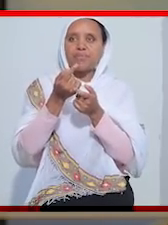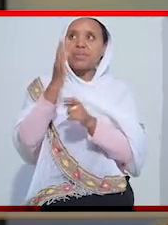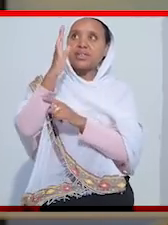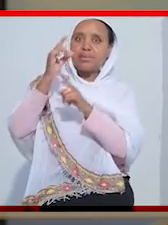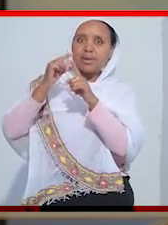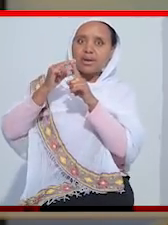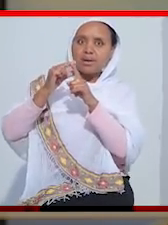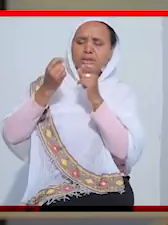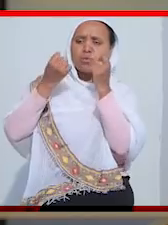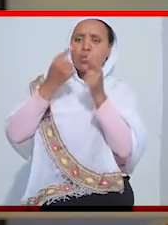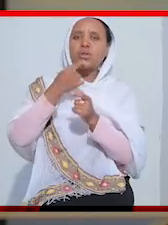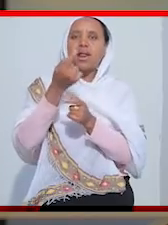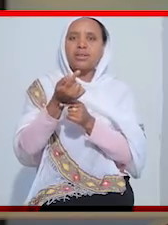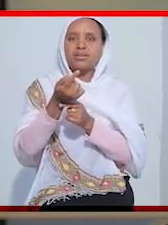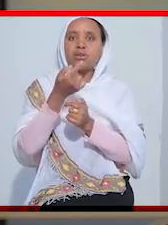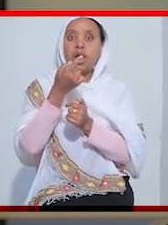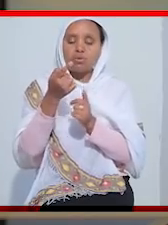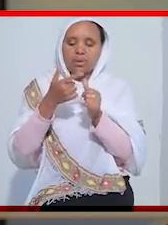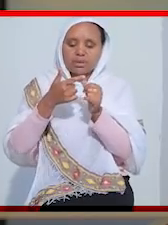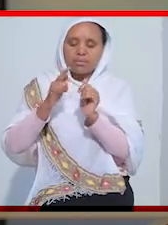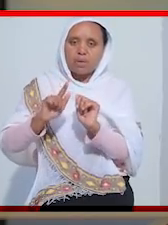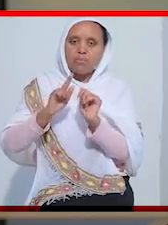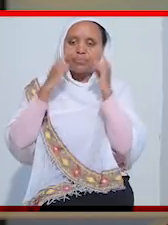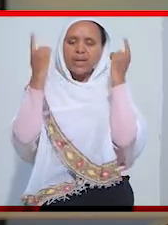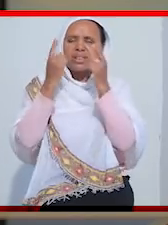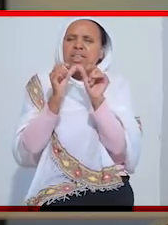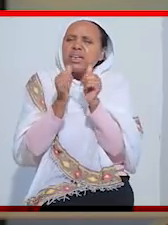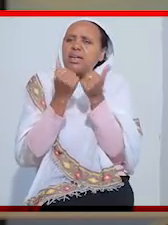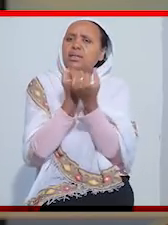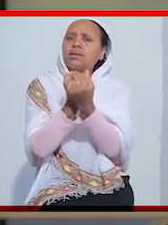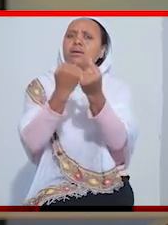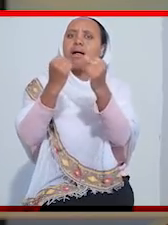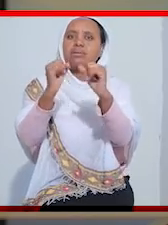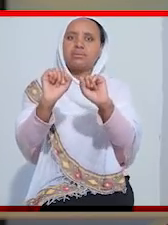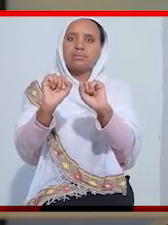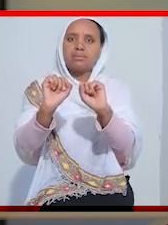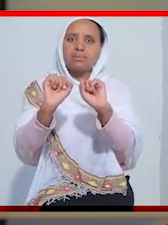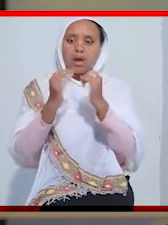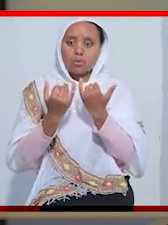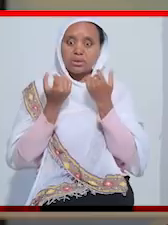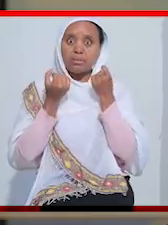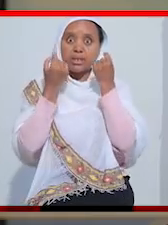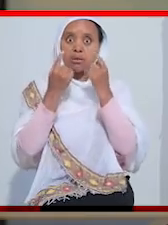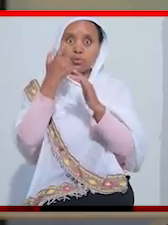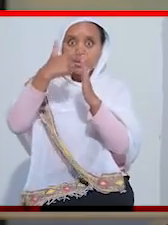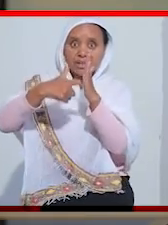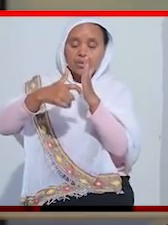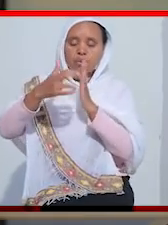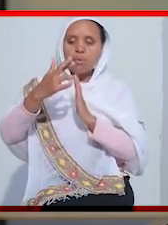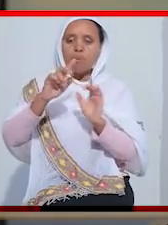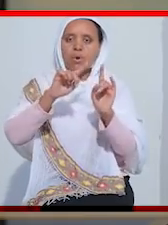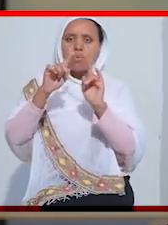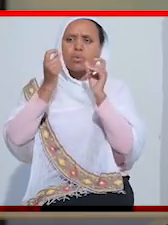ትቤ፣ የእግዚአብሔር ቃል ትጉ ትላለች ነው ያለው። የመጀመሪያው ከኃጢአት እንዴት ልዳን ነው ያለው። አሁን የመትጋት